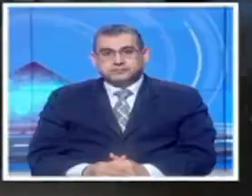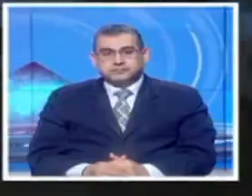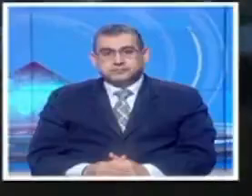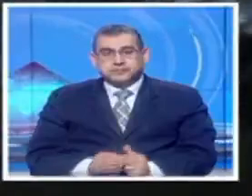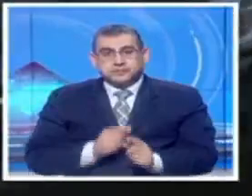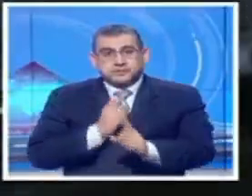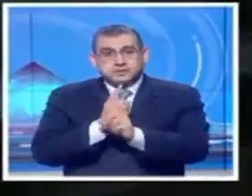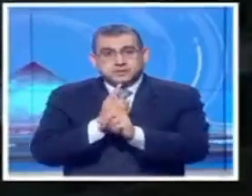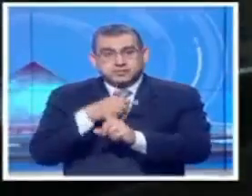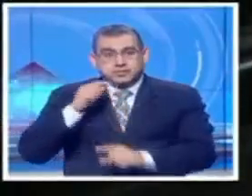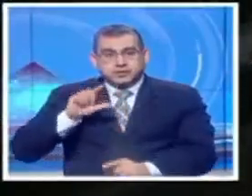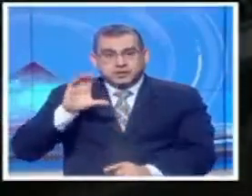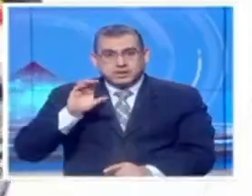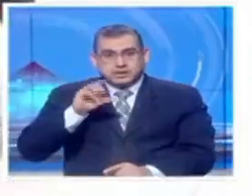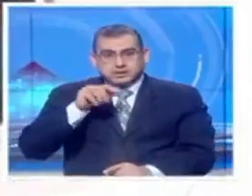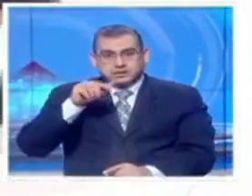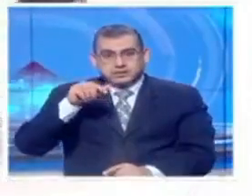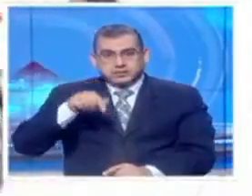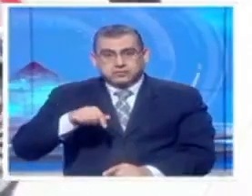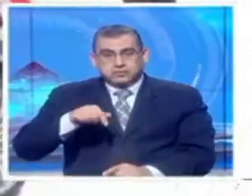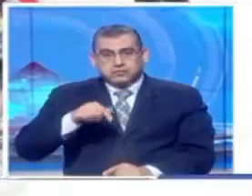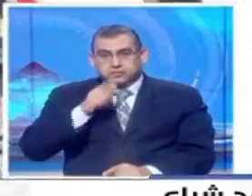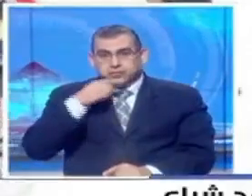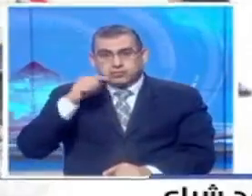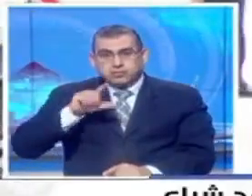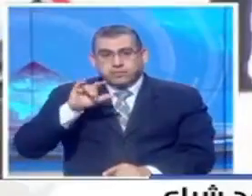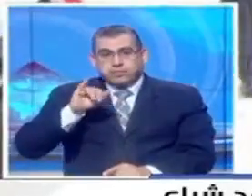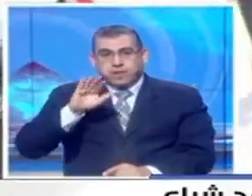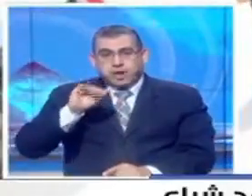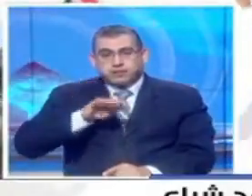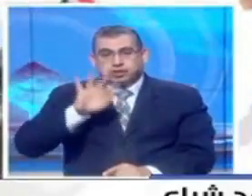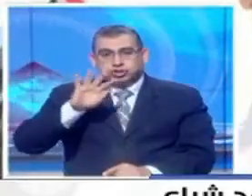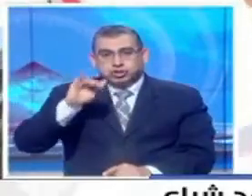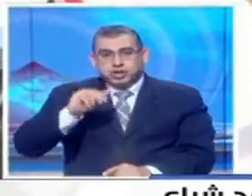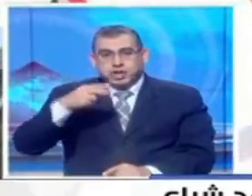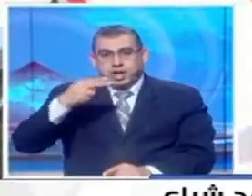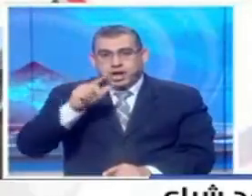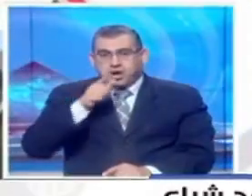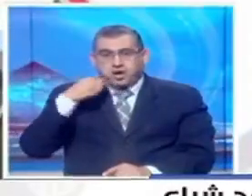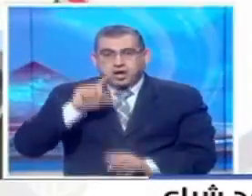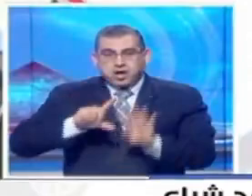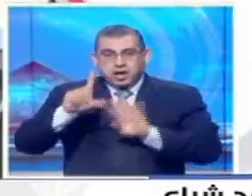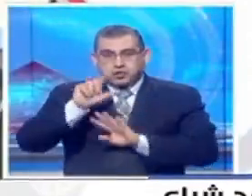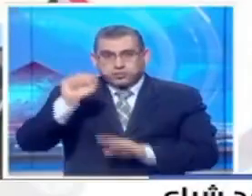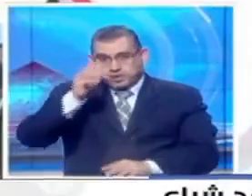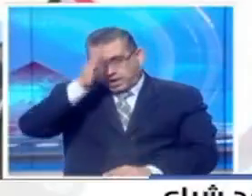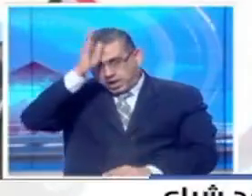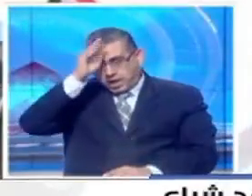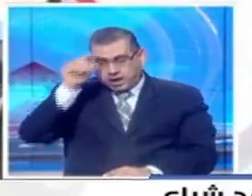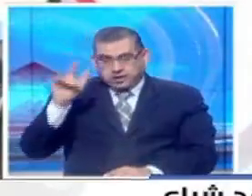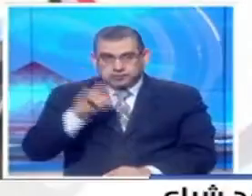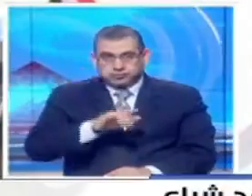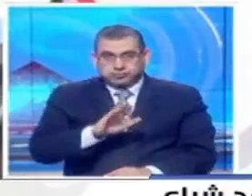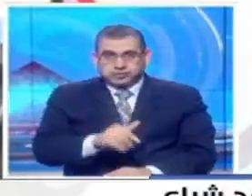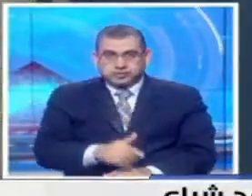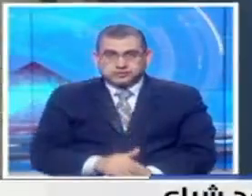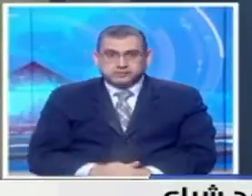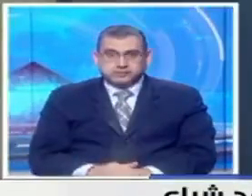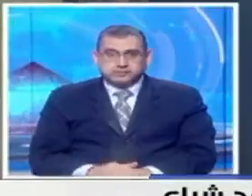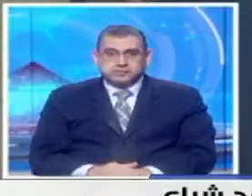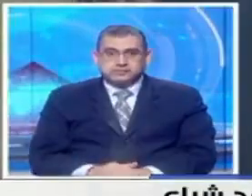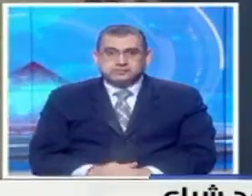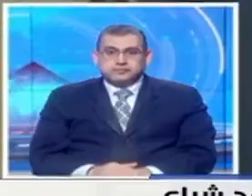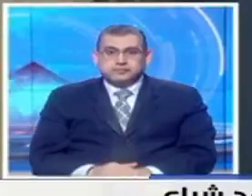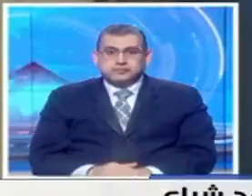استقبل السيد الرئيس عبد الفتاح السيسي السيد محمد شياع السوداني رئيس وزراء العراق.